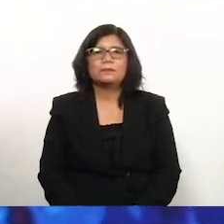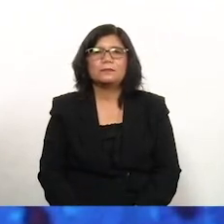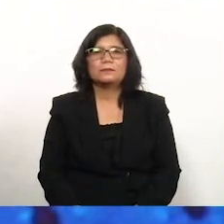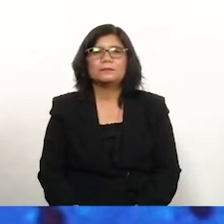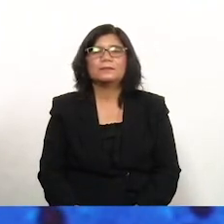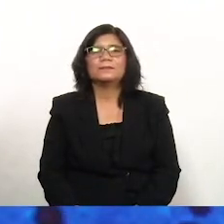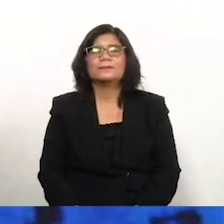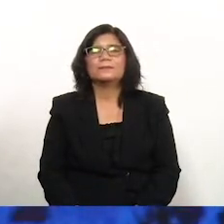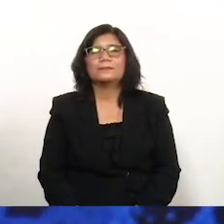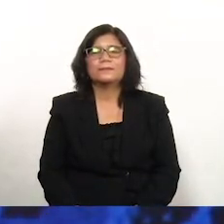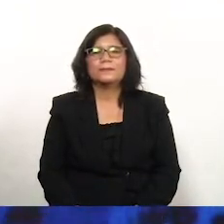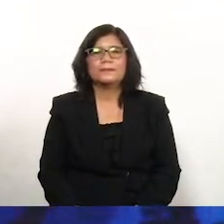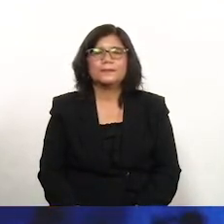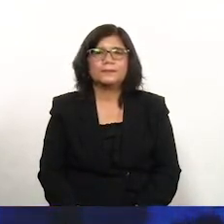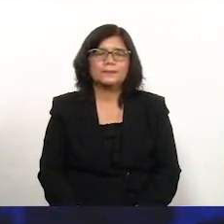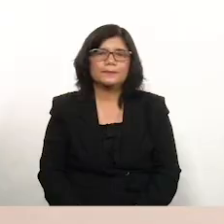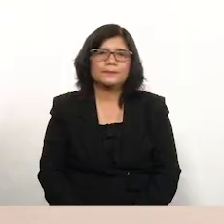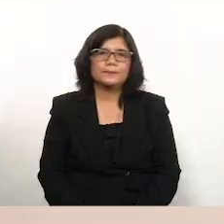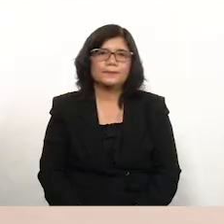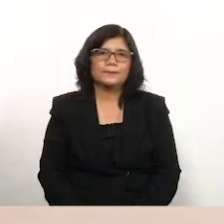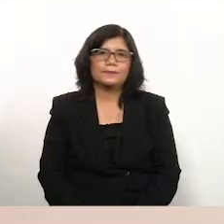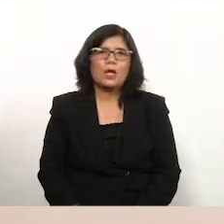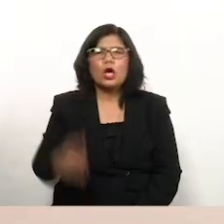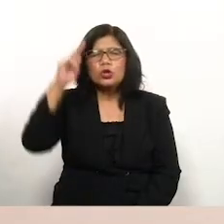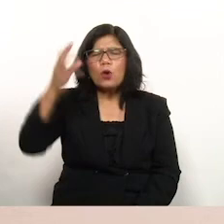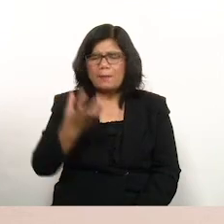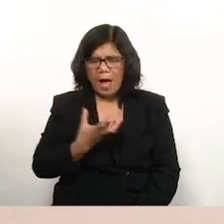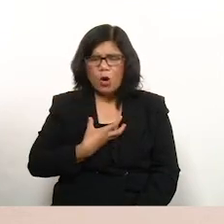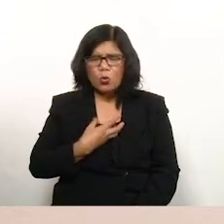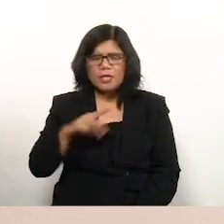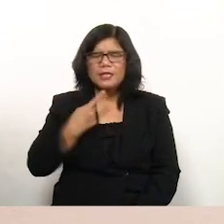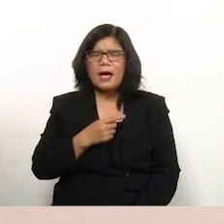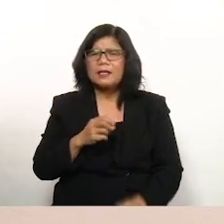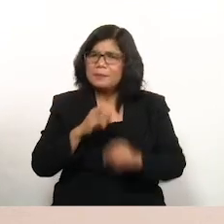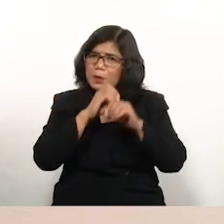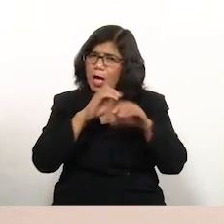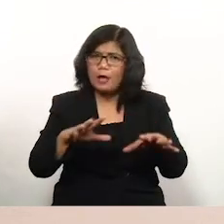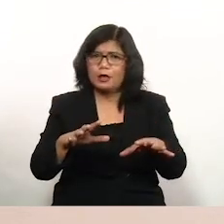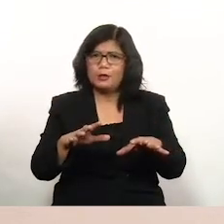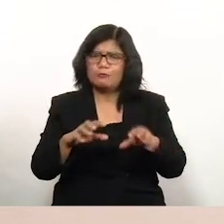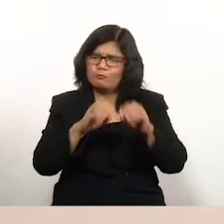saya menang pemain musiknya juga depan Hai Tuhan mau kita diberkati